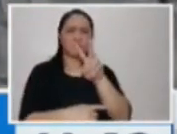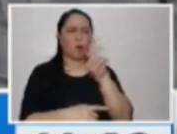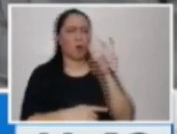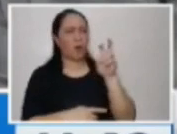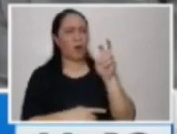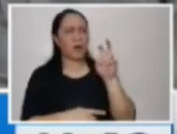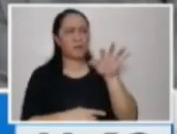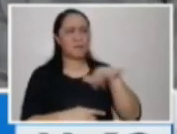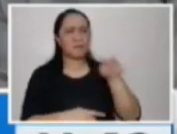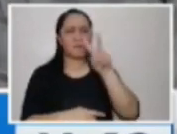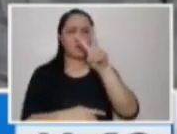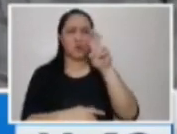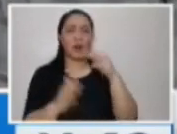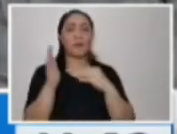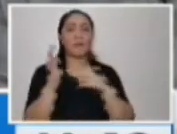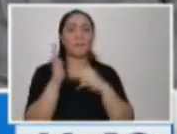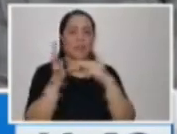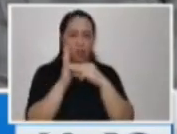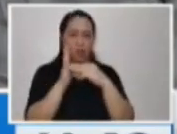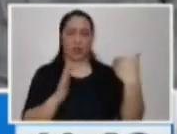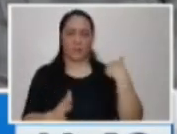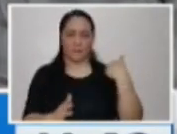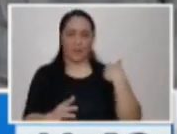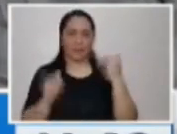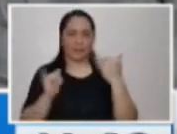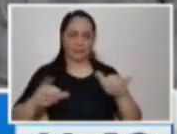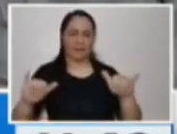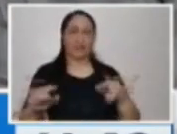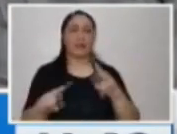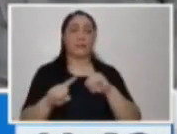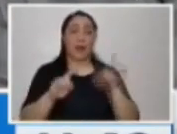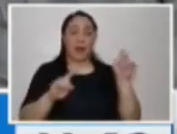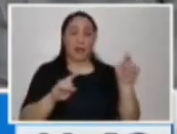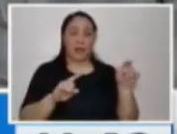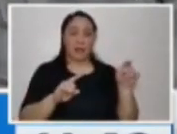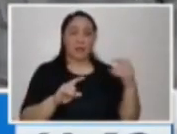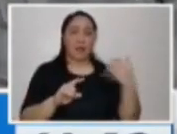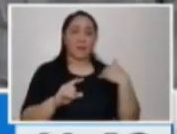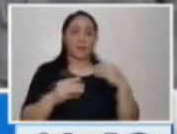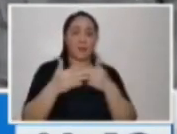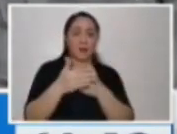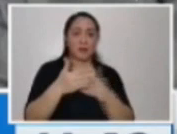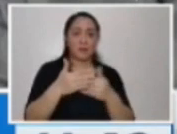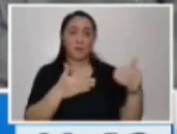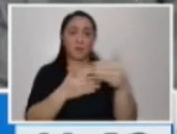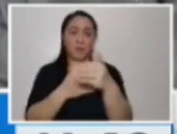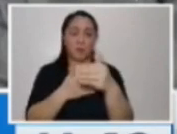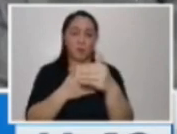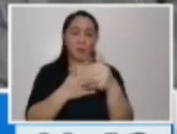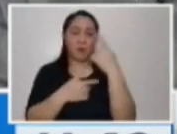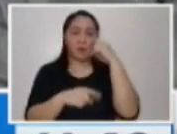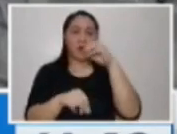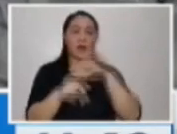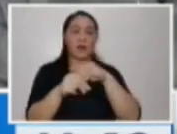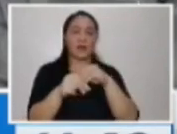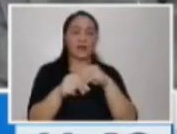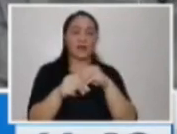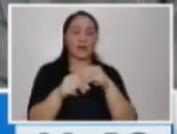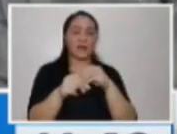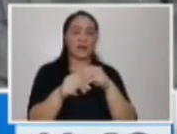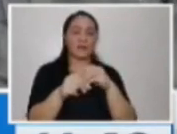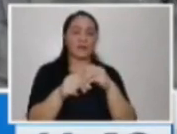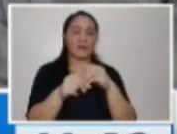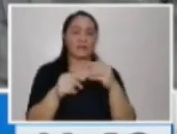na hindi makukuha ng OFWs ang Overseas Employment Certificate kung hindi daw po makakabayad ng